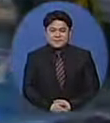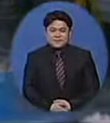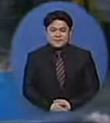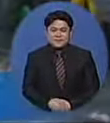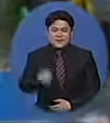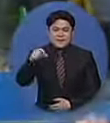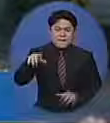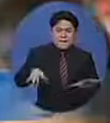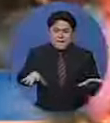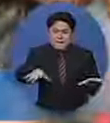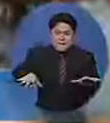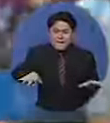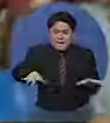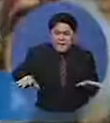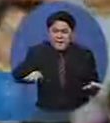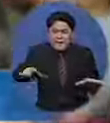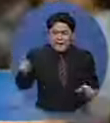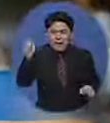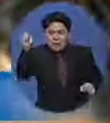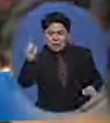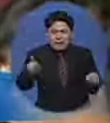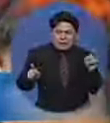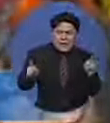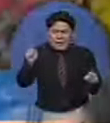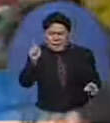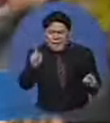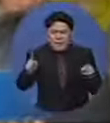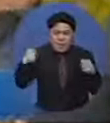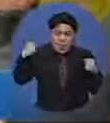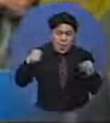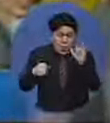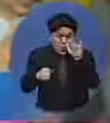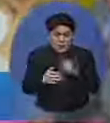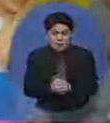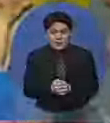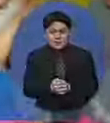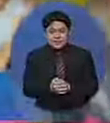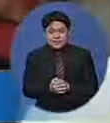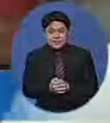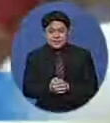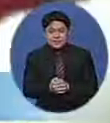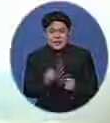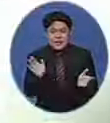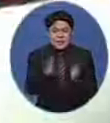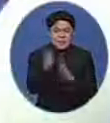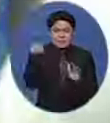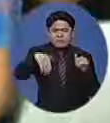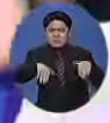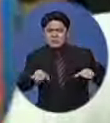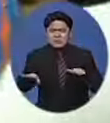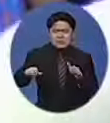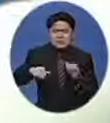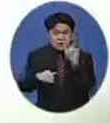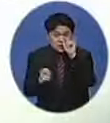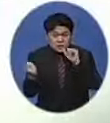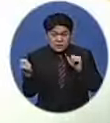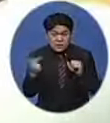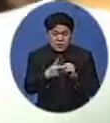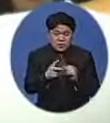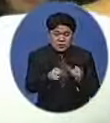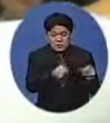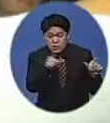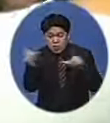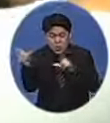현란한 디제잉에 리듬을 맞추며 온몸을 흔들어 봅니다. 화려한 브레이크 댄스부터 최신